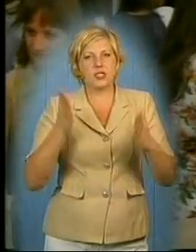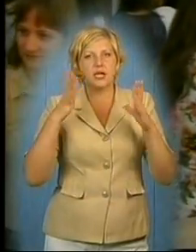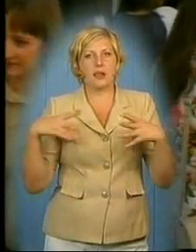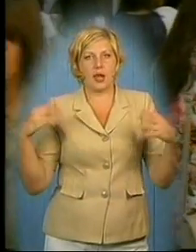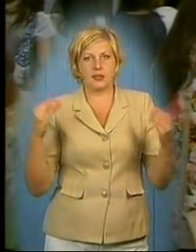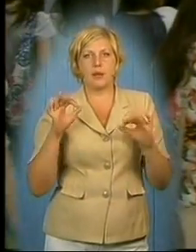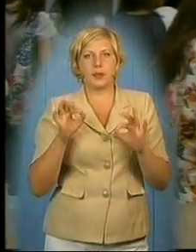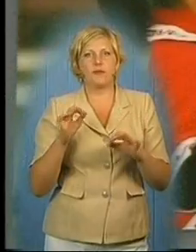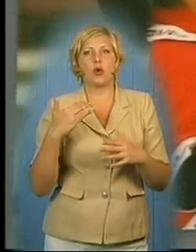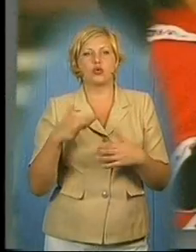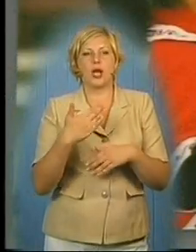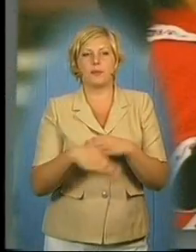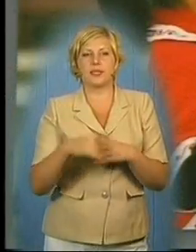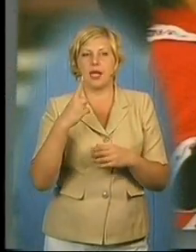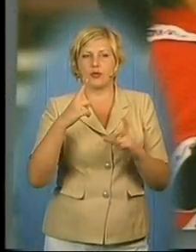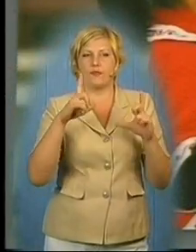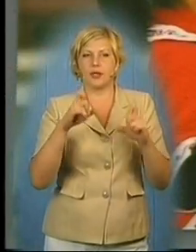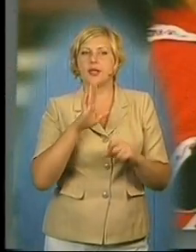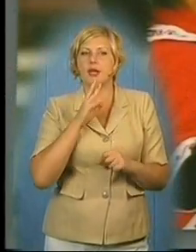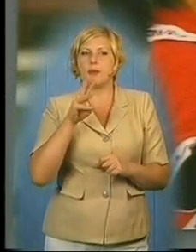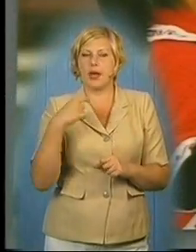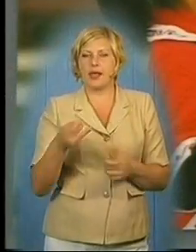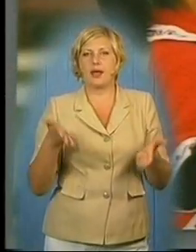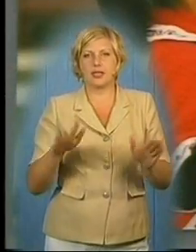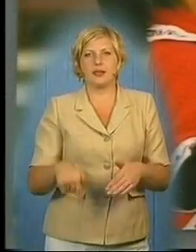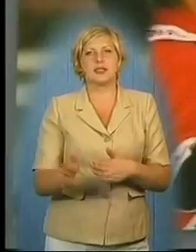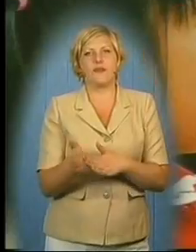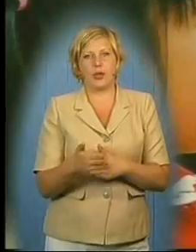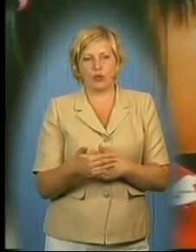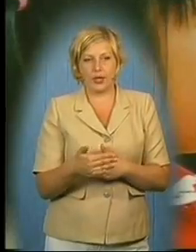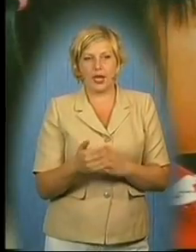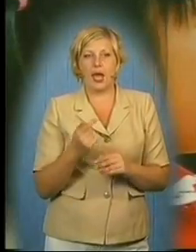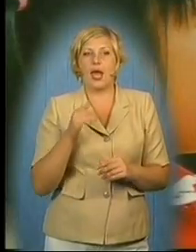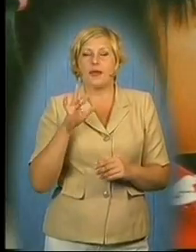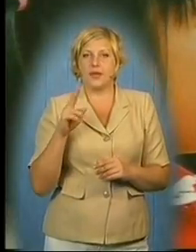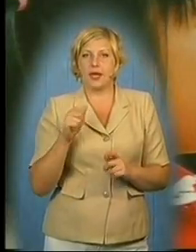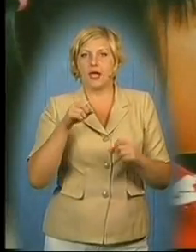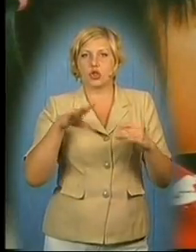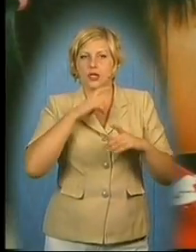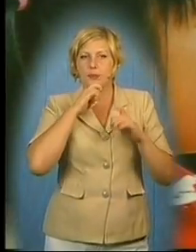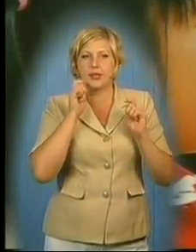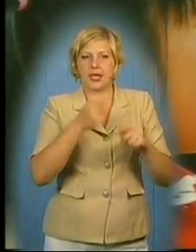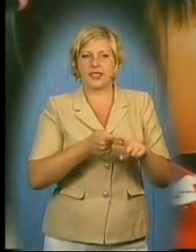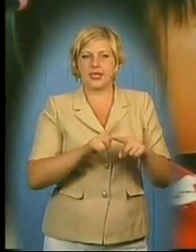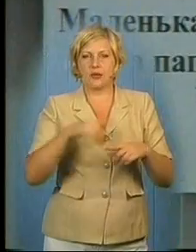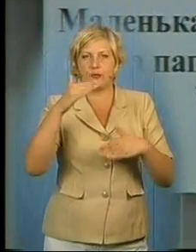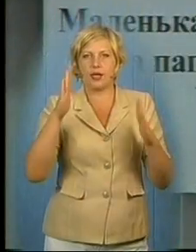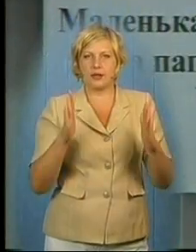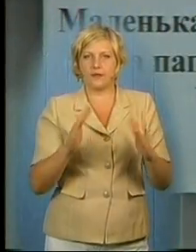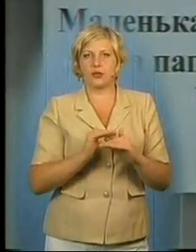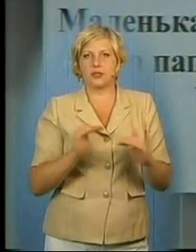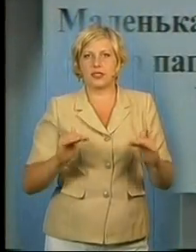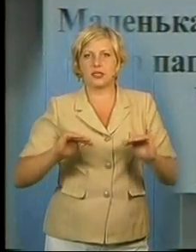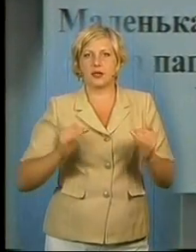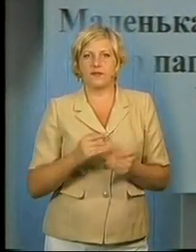Голландии. Правда, уже без одного экспоната. Девочка Мэй останется в нашем городе. Виктория Скорик решила подарить эту работу детям с